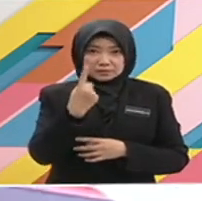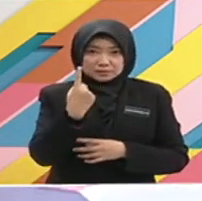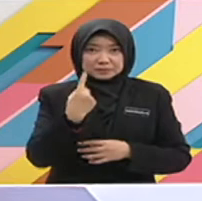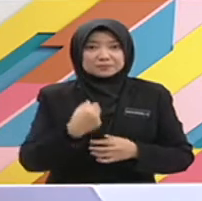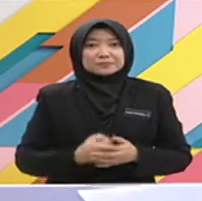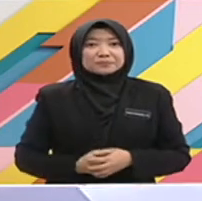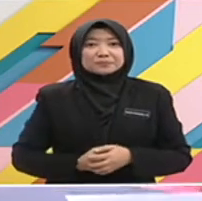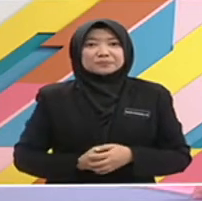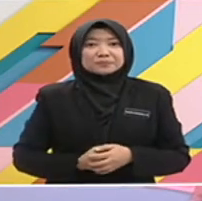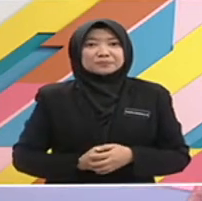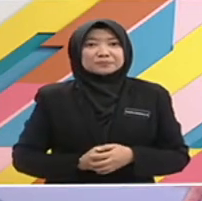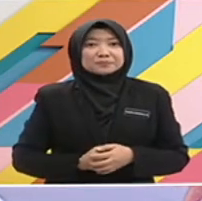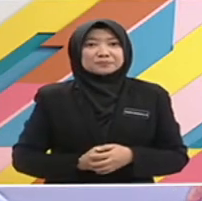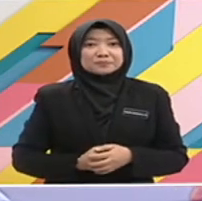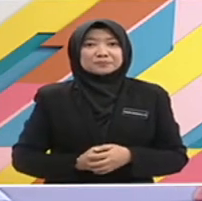Warna air.